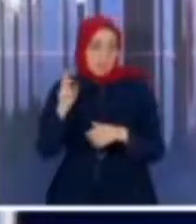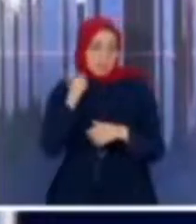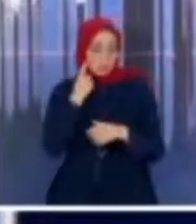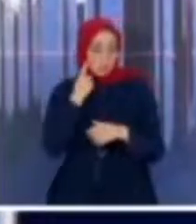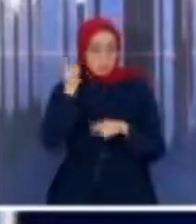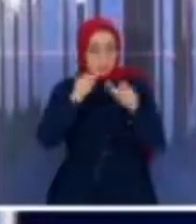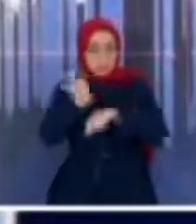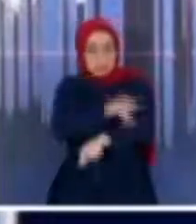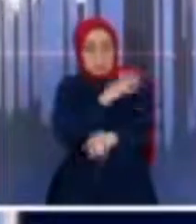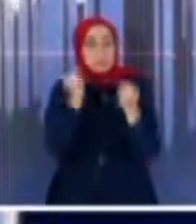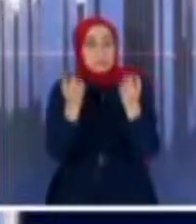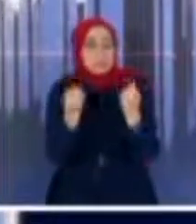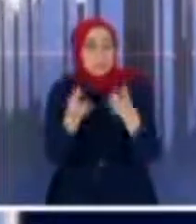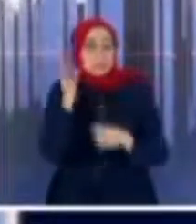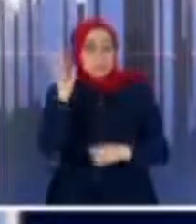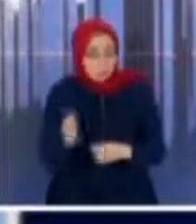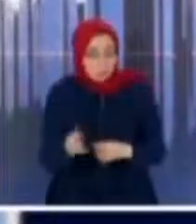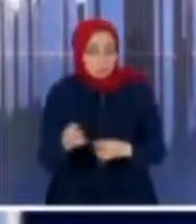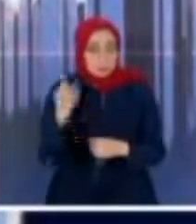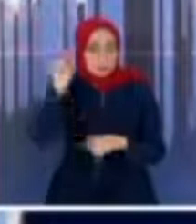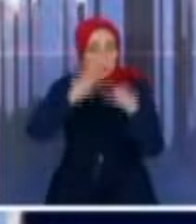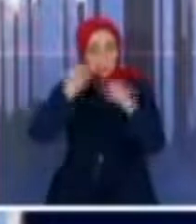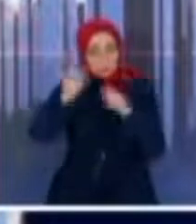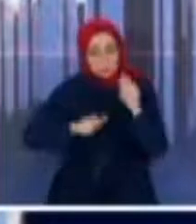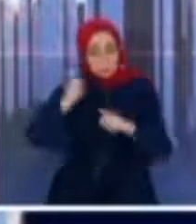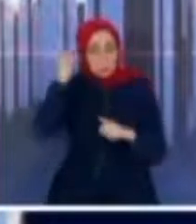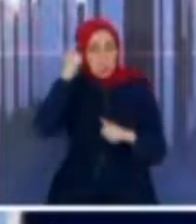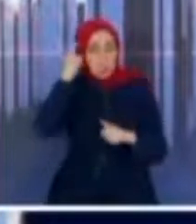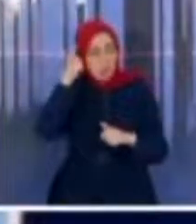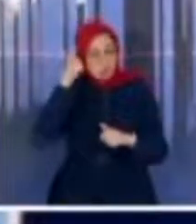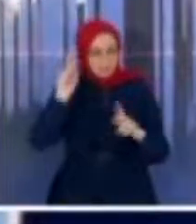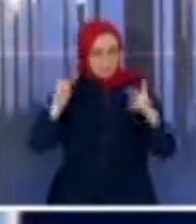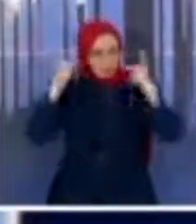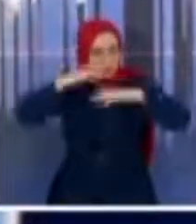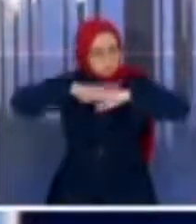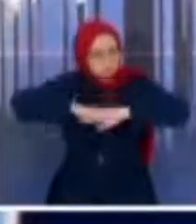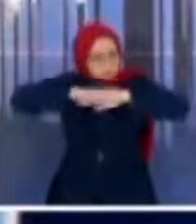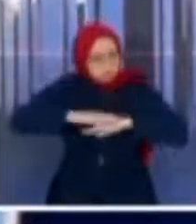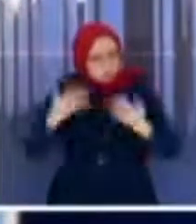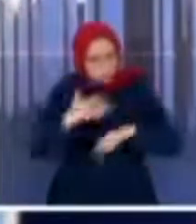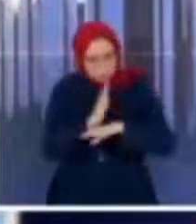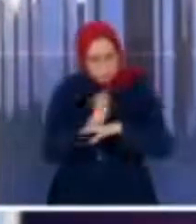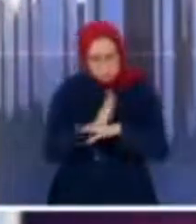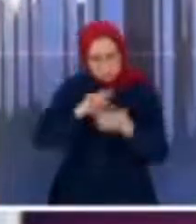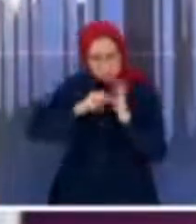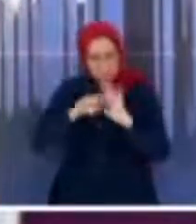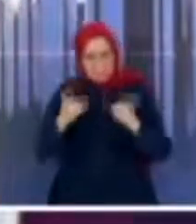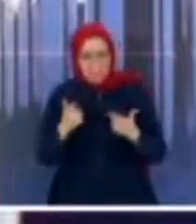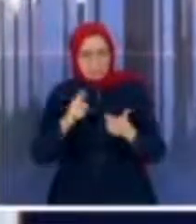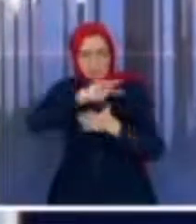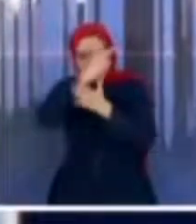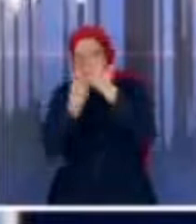مثلا، يعني ما فماش الناس ماهيش واعيه بقيمه انه يكون عندها تكوين في الاسعافات